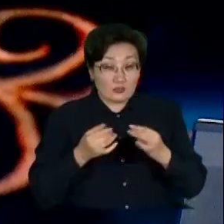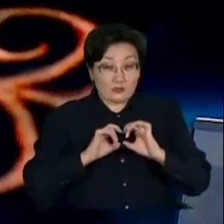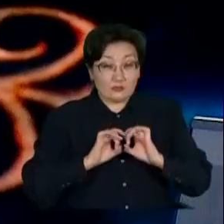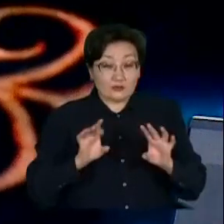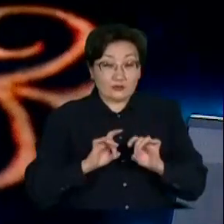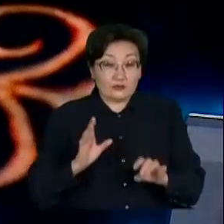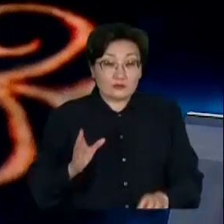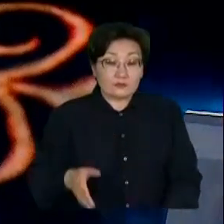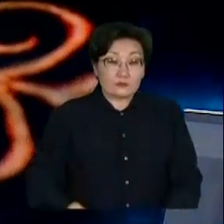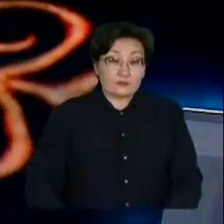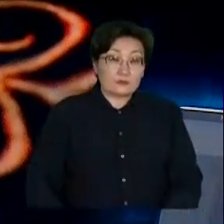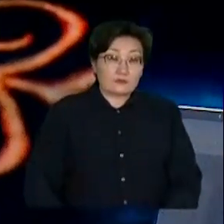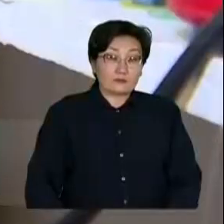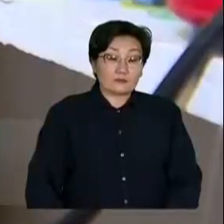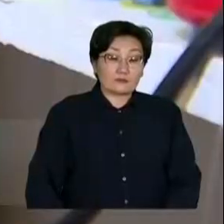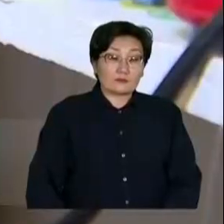зер салайық.